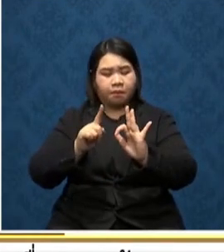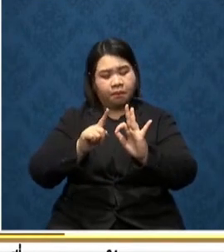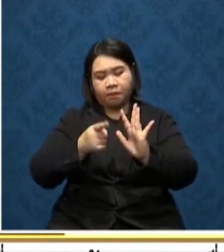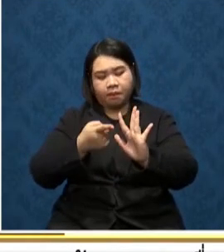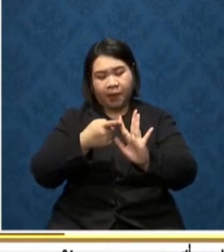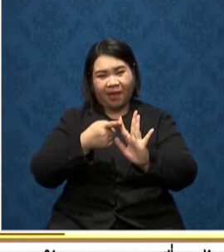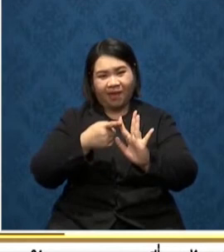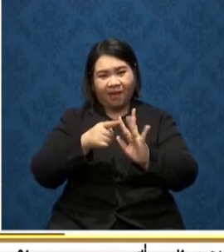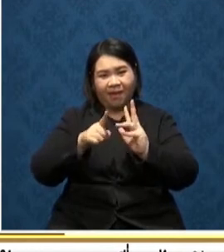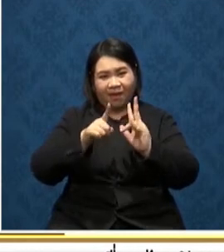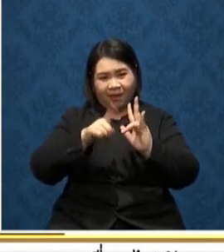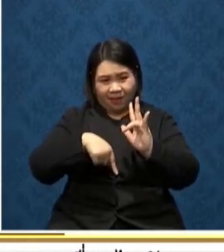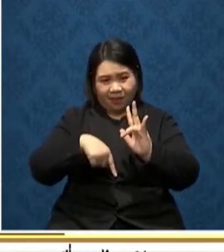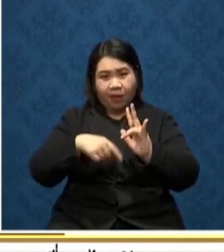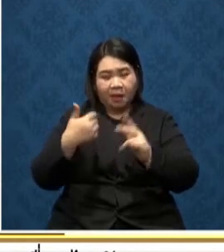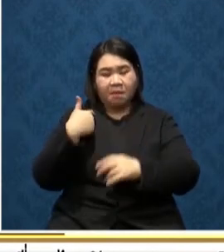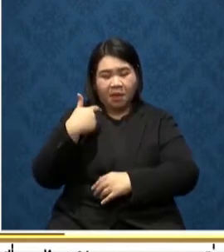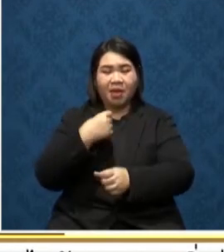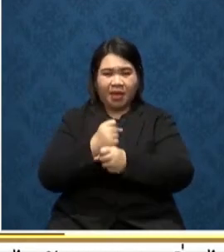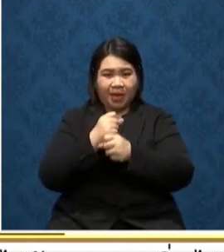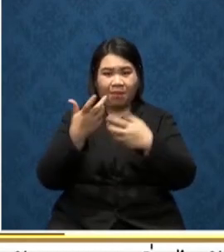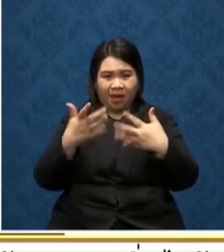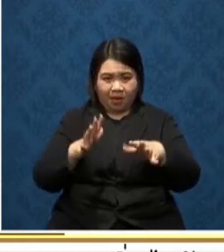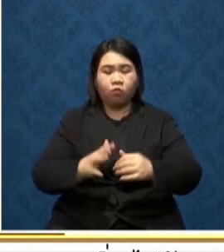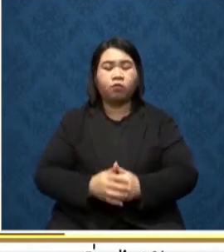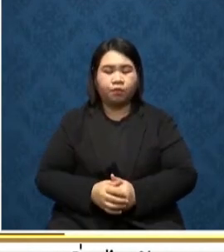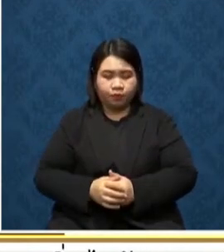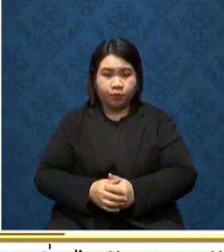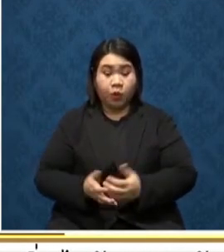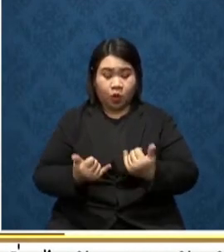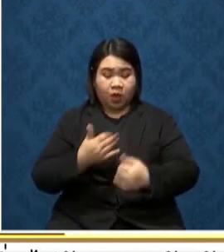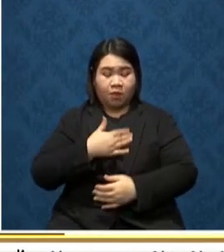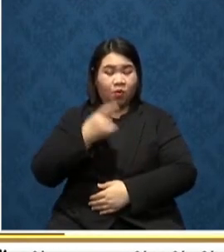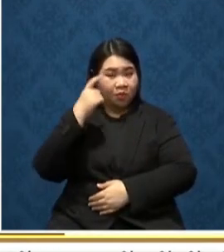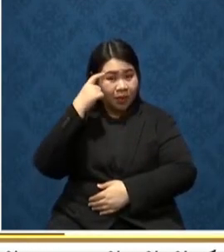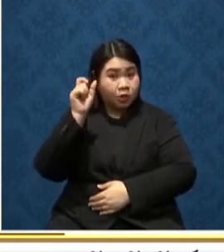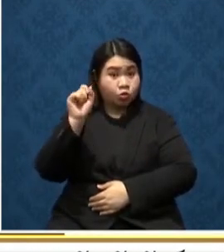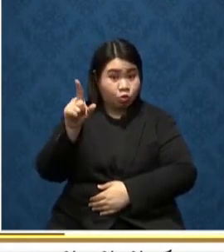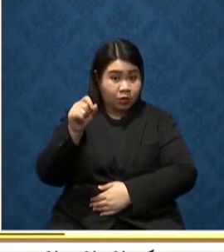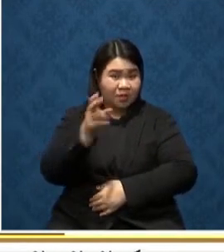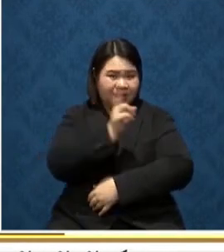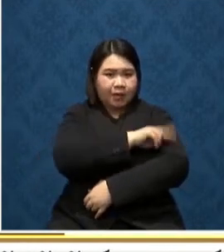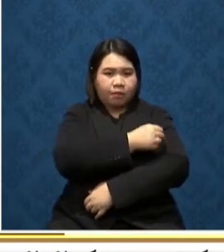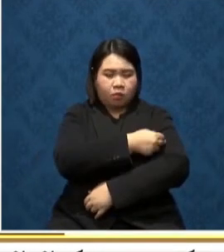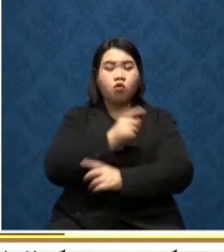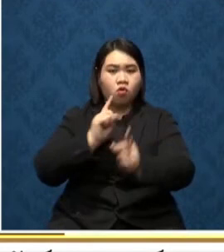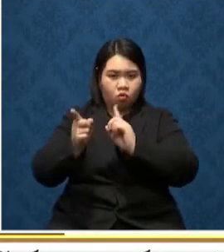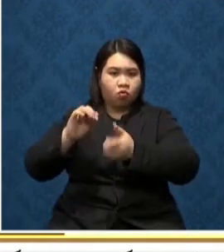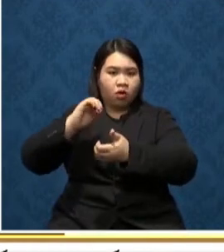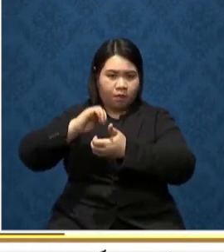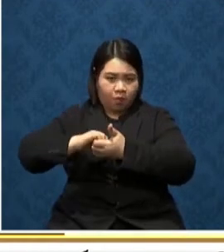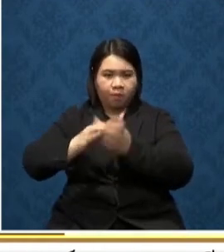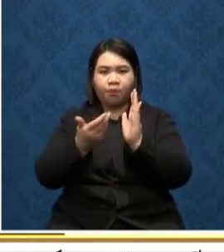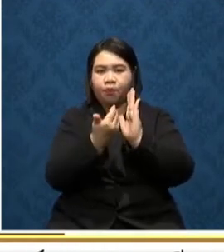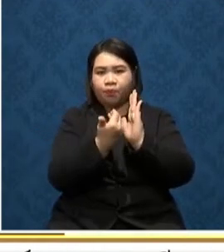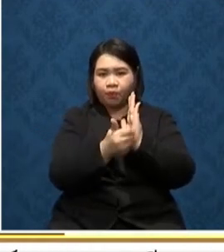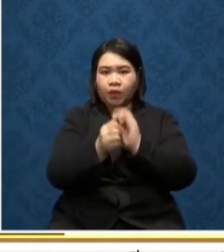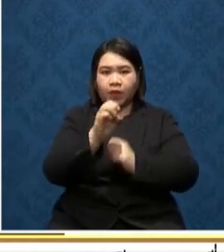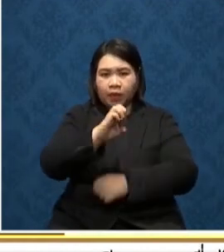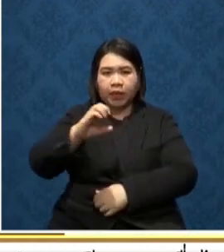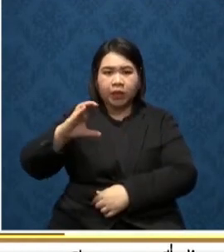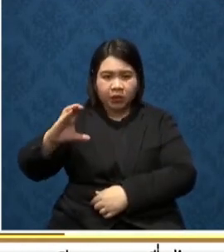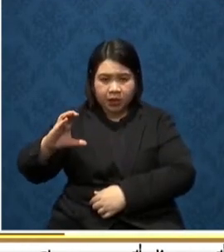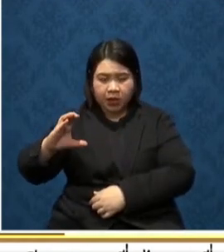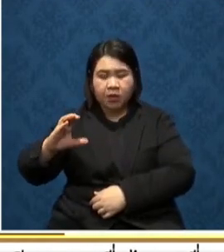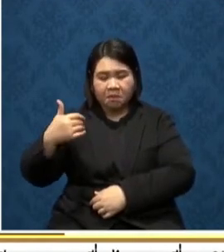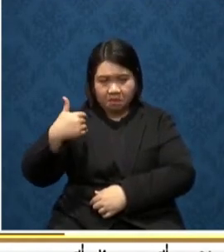ใอนาคตทผมวางไว้ใเรื่องของกแพทธุกเฉิน เรื่อง Sky Doctorกำลัทำคามรบมอในพนท EEC รวมทั้ง